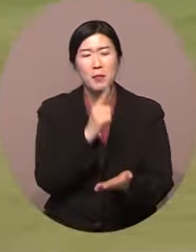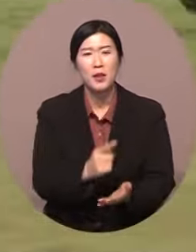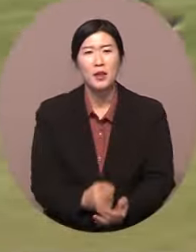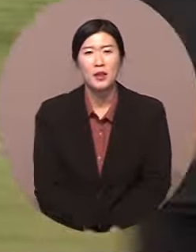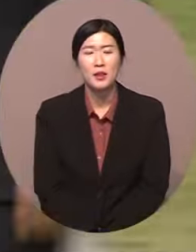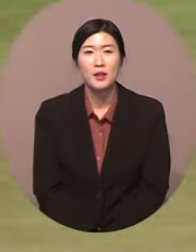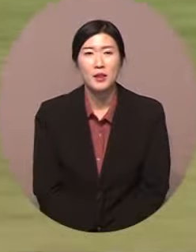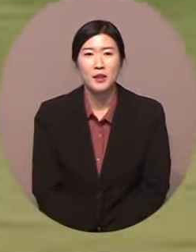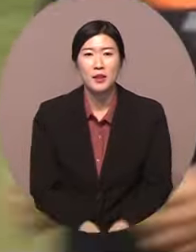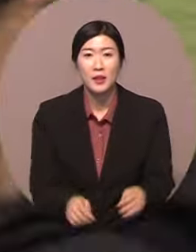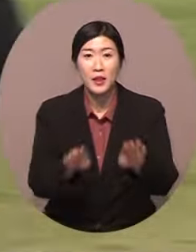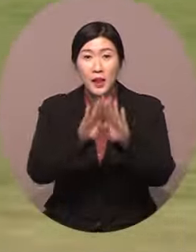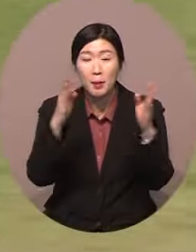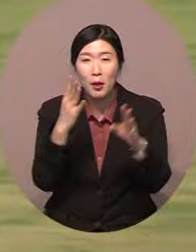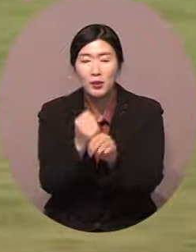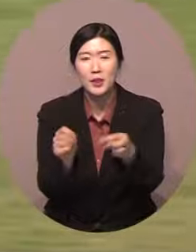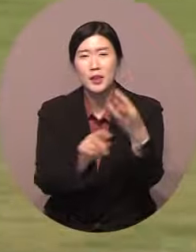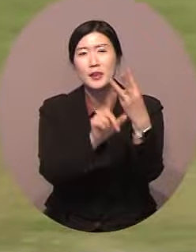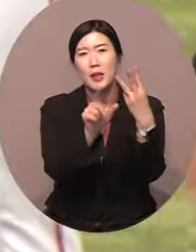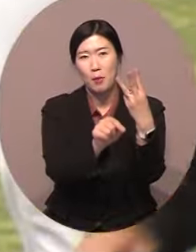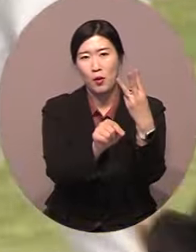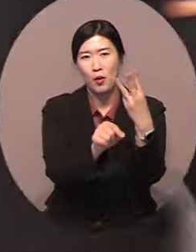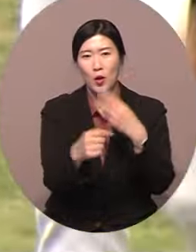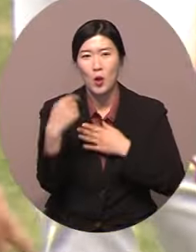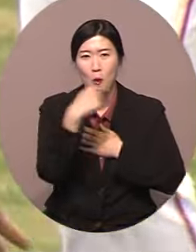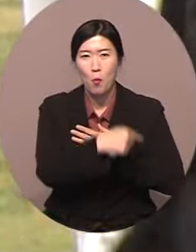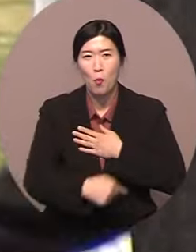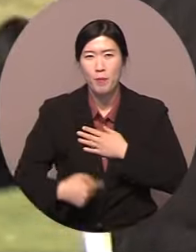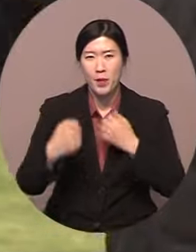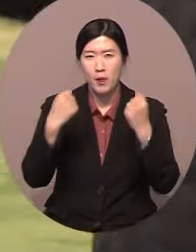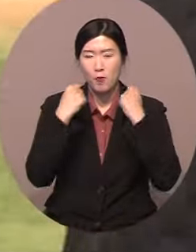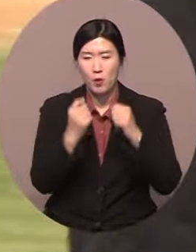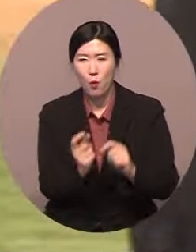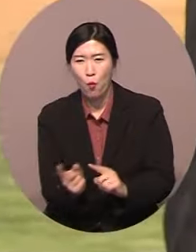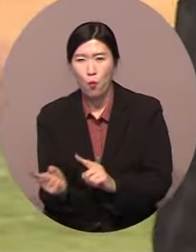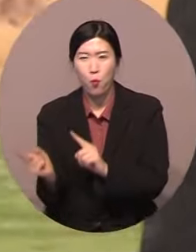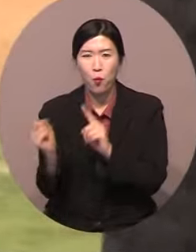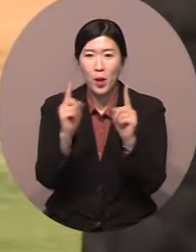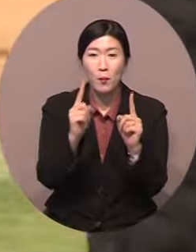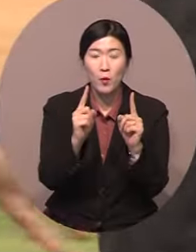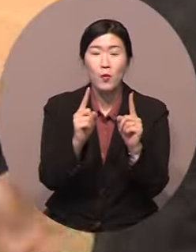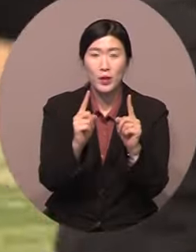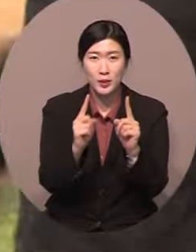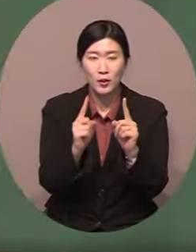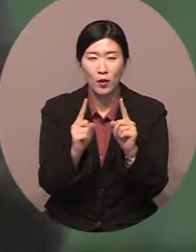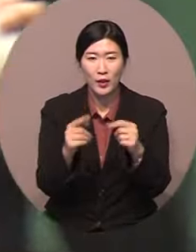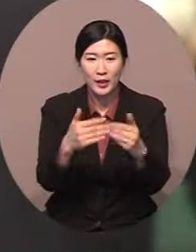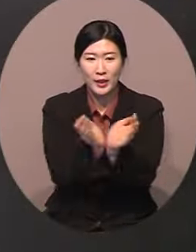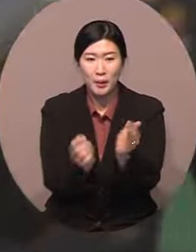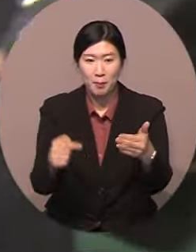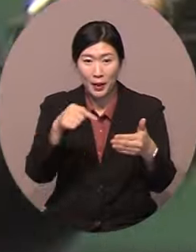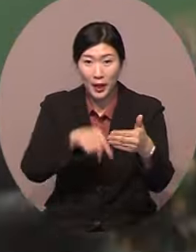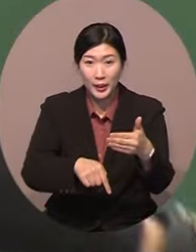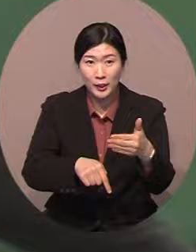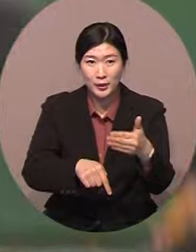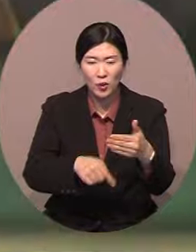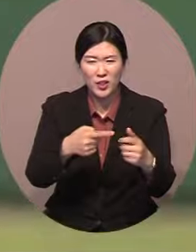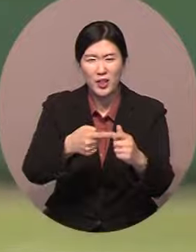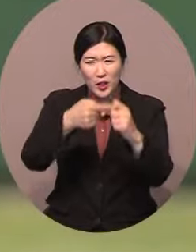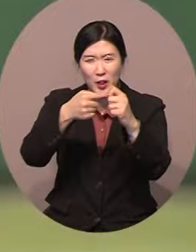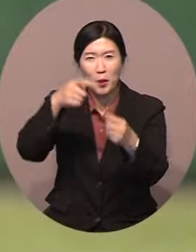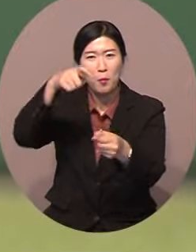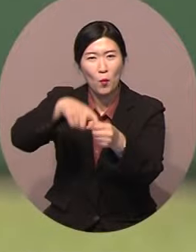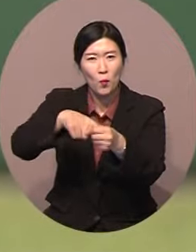달 개막전까지 몸 상태를 100%로 끌어올리겠다는 류현진은 팀에 있는 동안 반드시 우승을